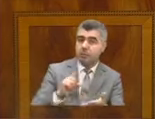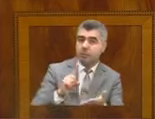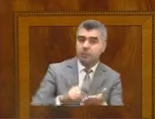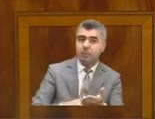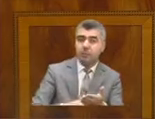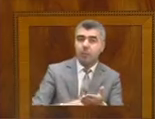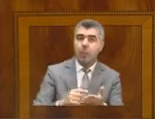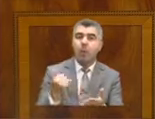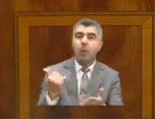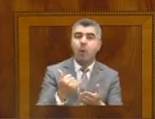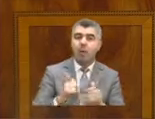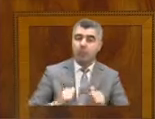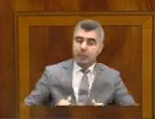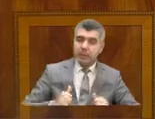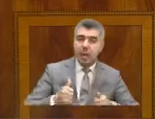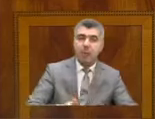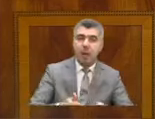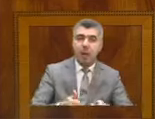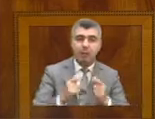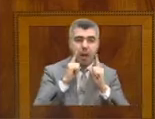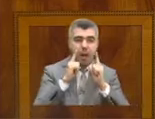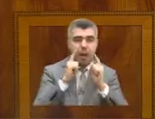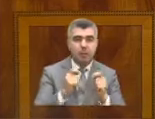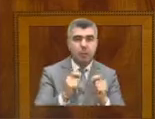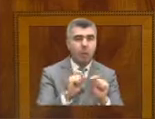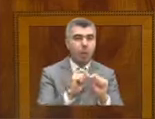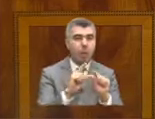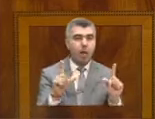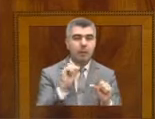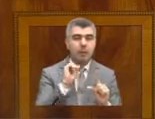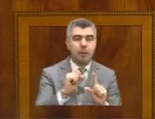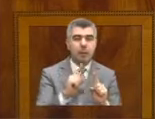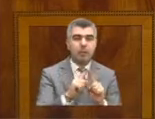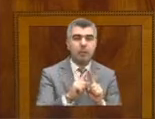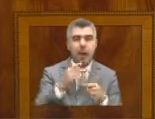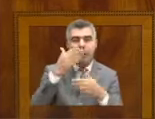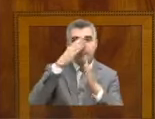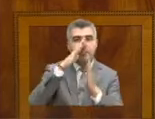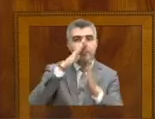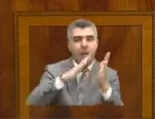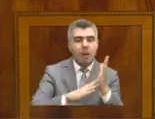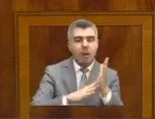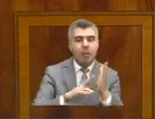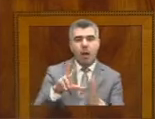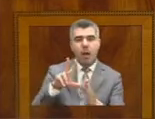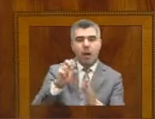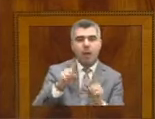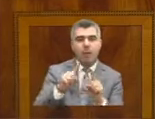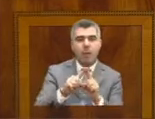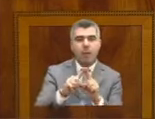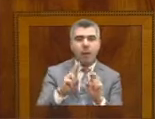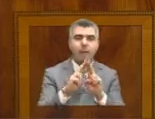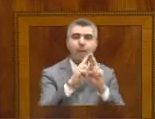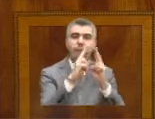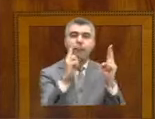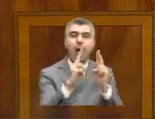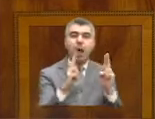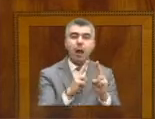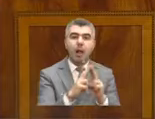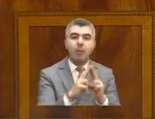المزيد من التعبئة واليقظة لمواصلة تعزيز موقف بلادنا والتعريف بعدالة